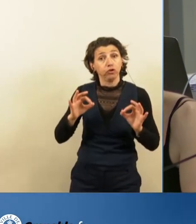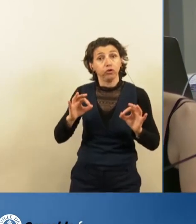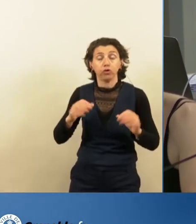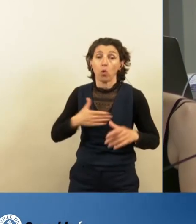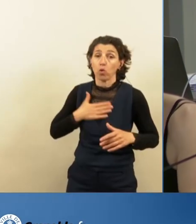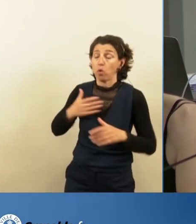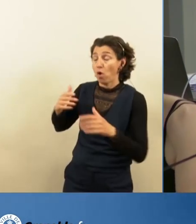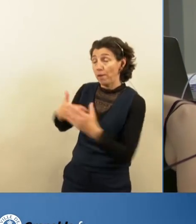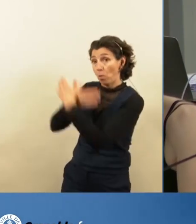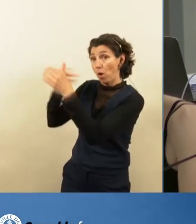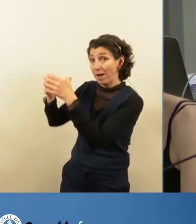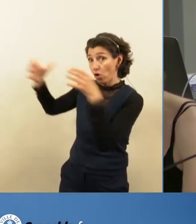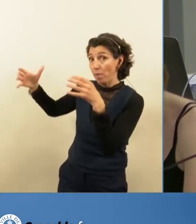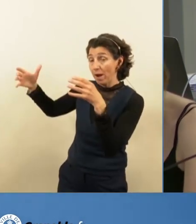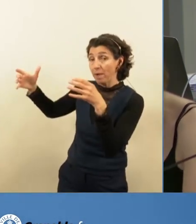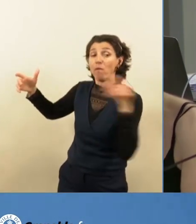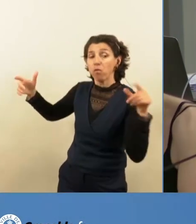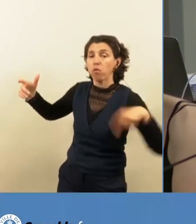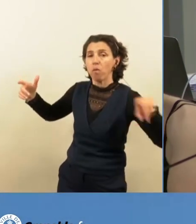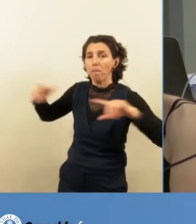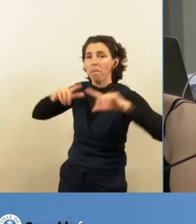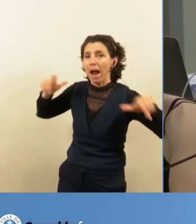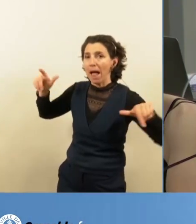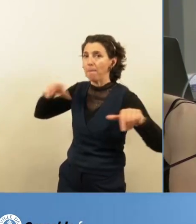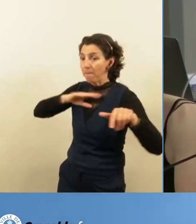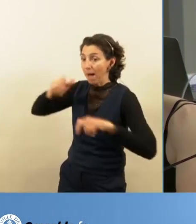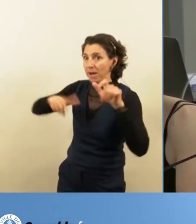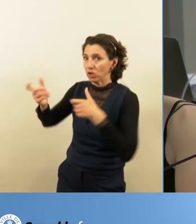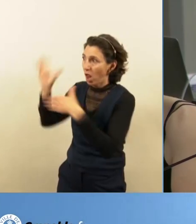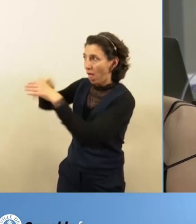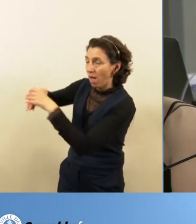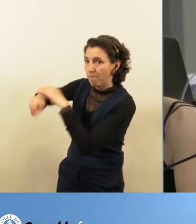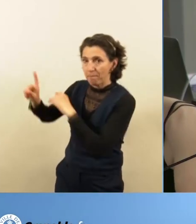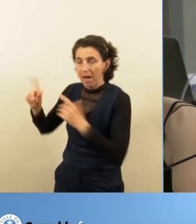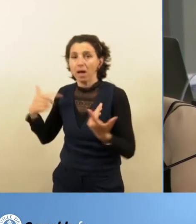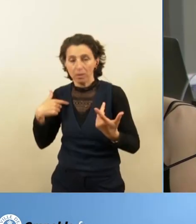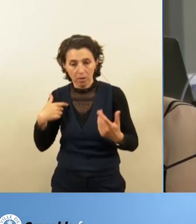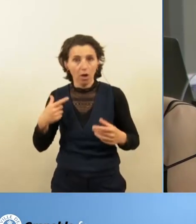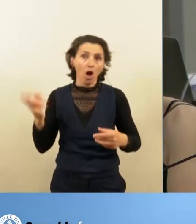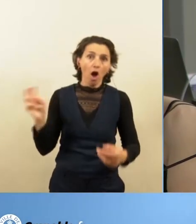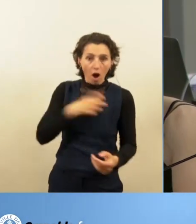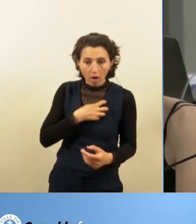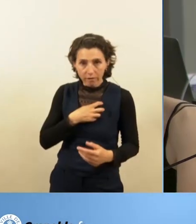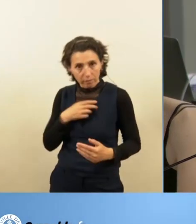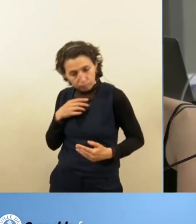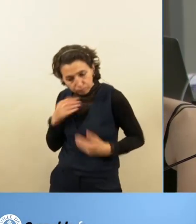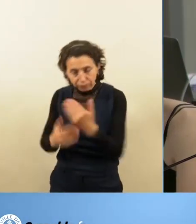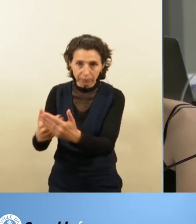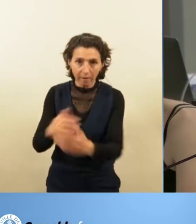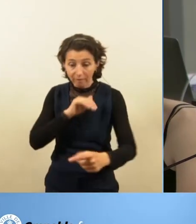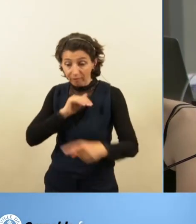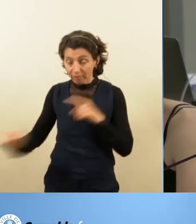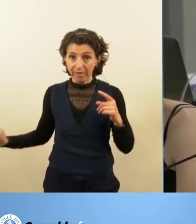à des gens qui ne sont pas dans la majorité et bien nous pouvons commencer continuer à faire à œuvrer à poser les jalons et de façon